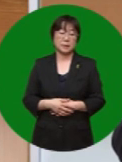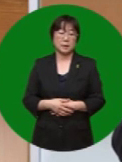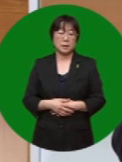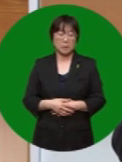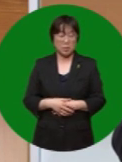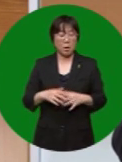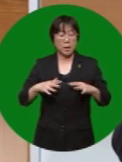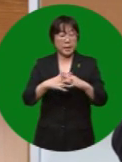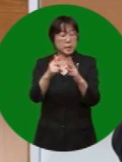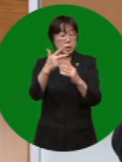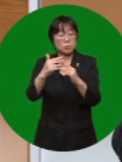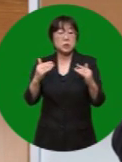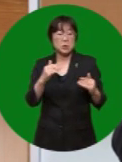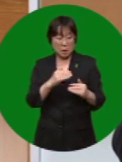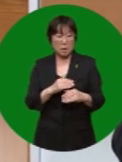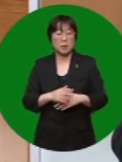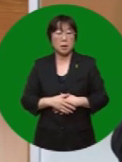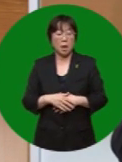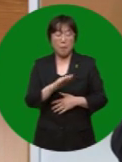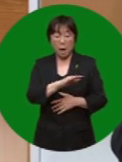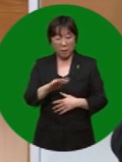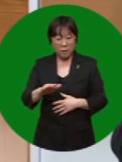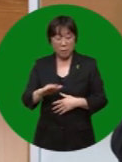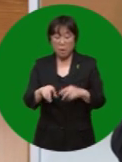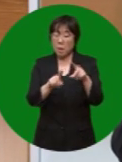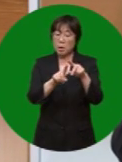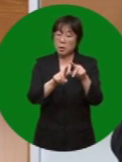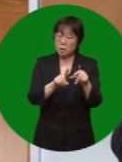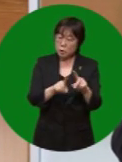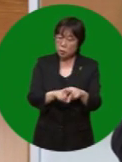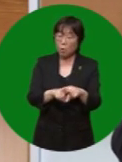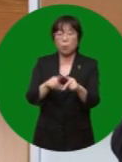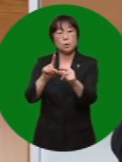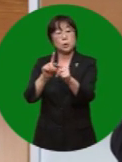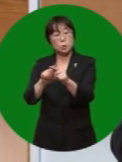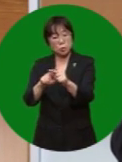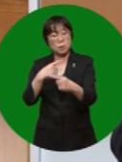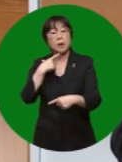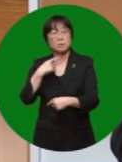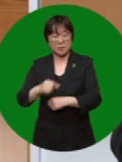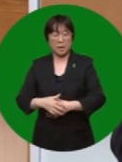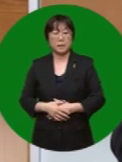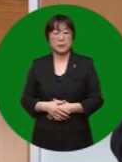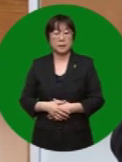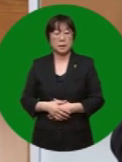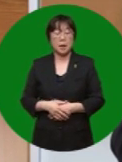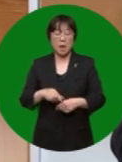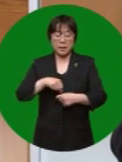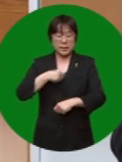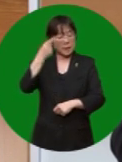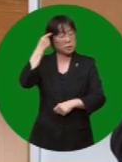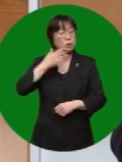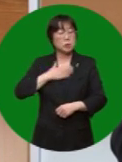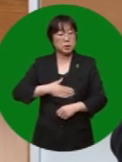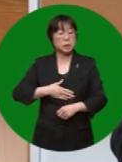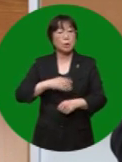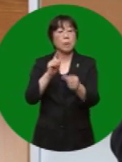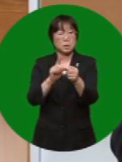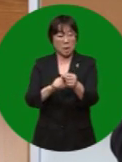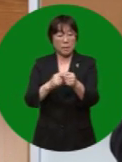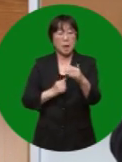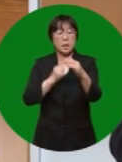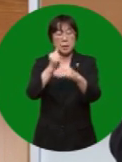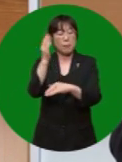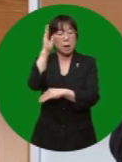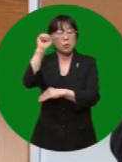この建築士会がお孫さん、小学生ですとか中学生に正しく認識してもらうために出前